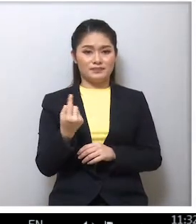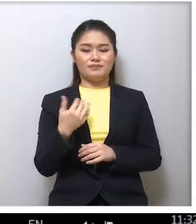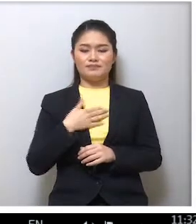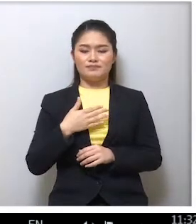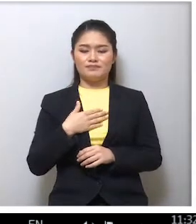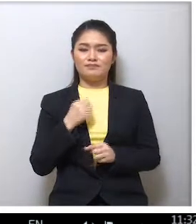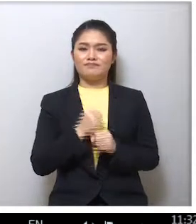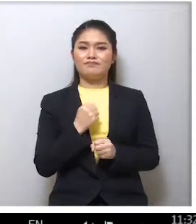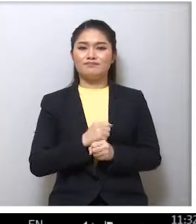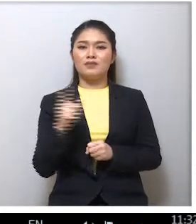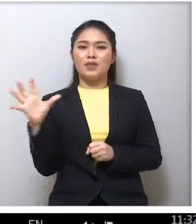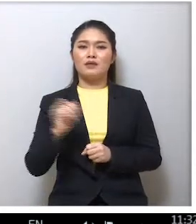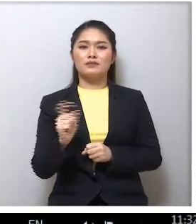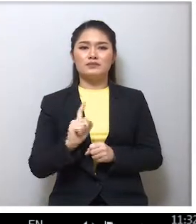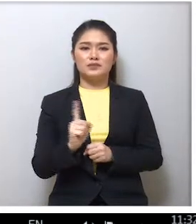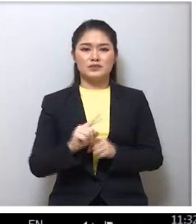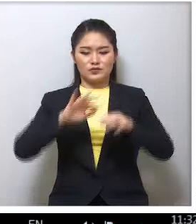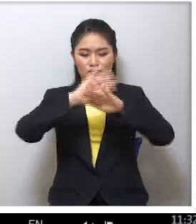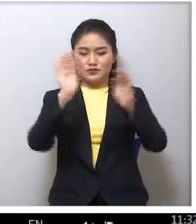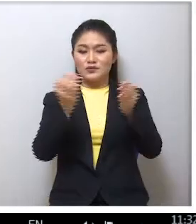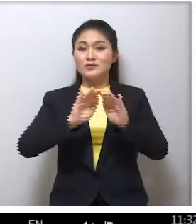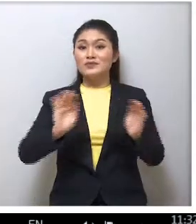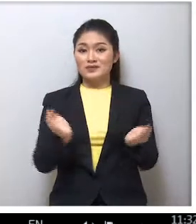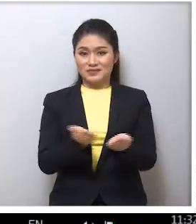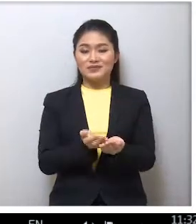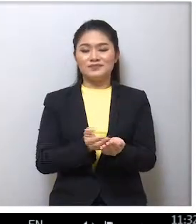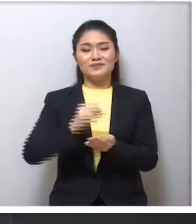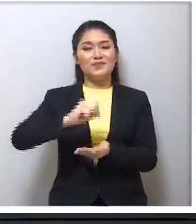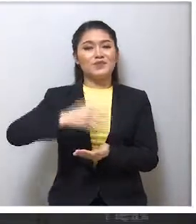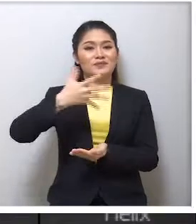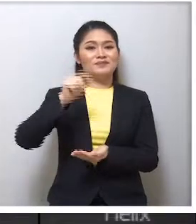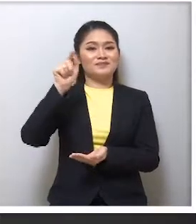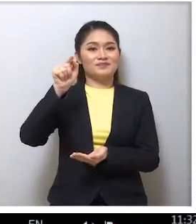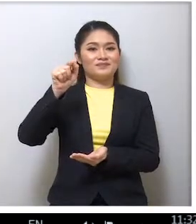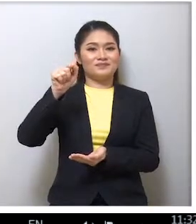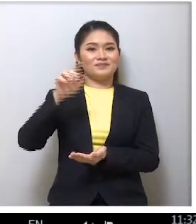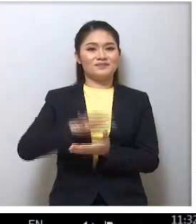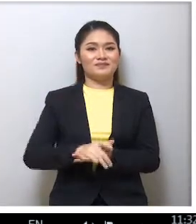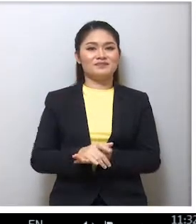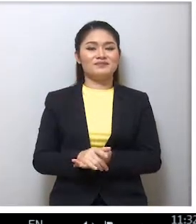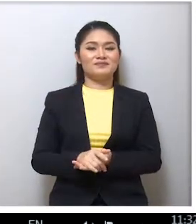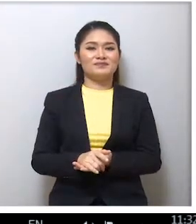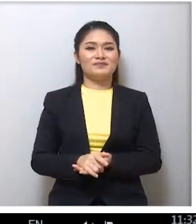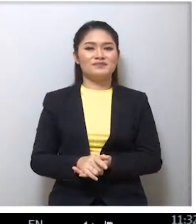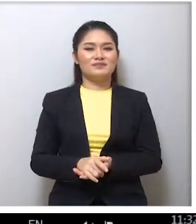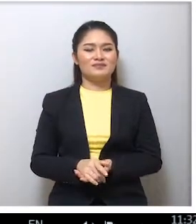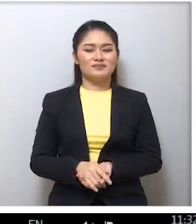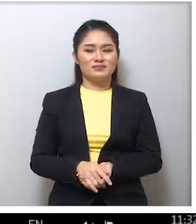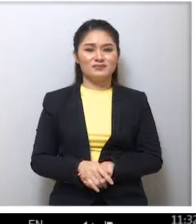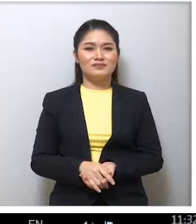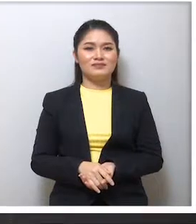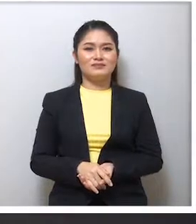ตัวนี้สร้างจากเชฟนะครับตามให้ทันนะครับมาที่ Create